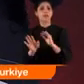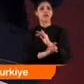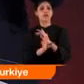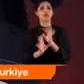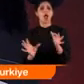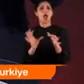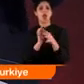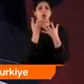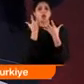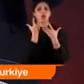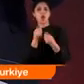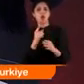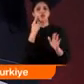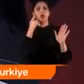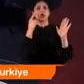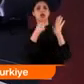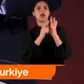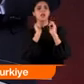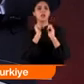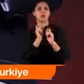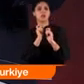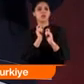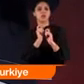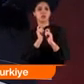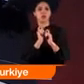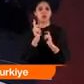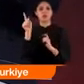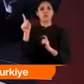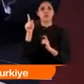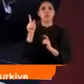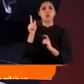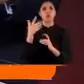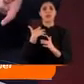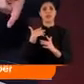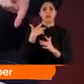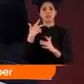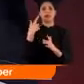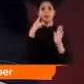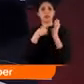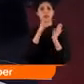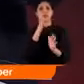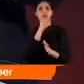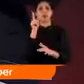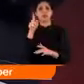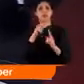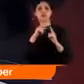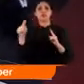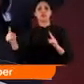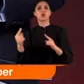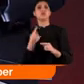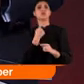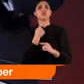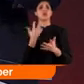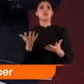yaşananlarla ilgisi olmadığını kanıtlamak zorunda. Masumiyetini ispat etse de kendini tekrar eden bu süreçten bir türlü